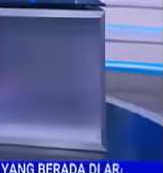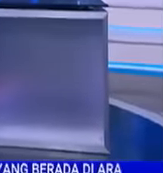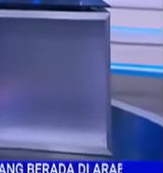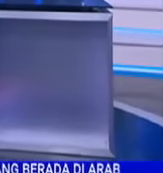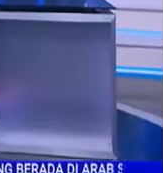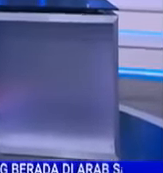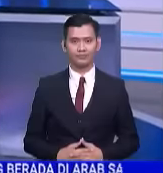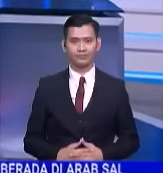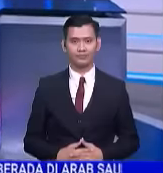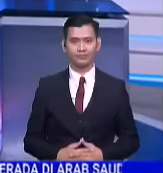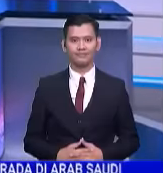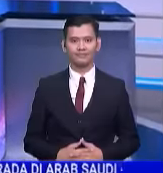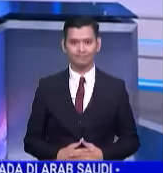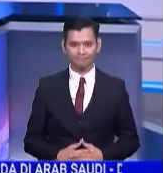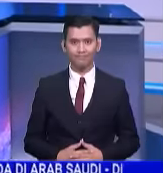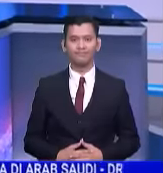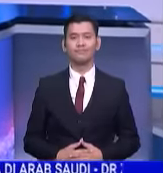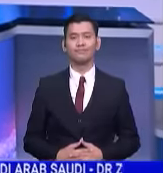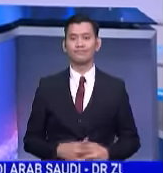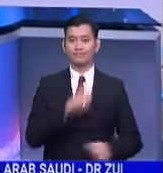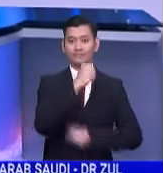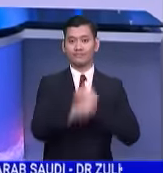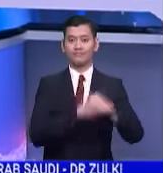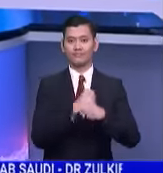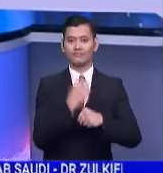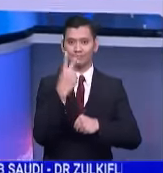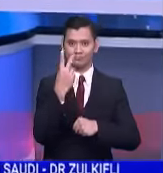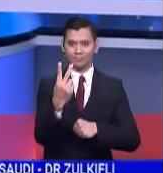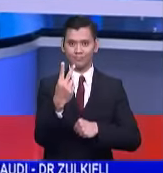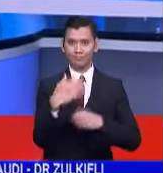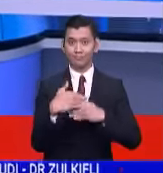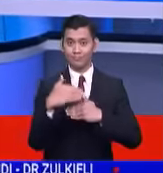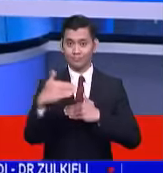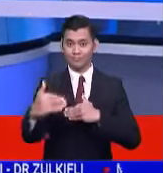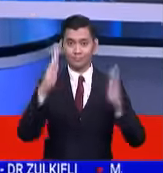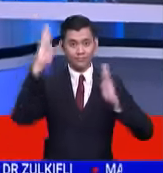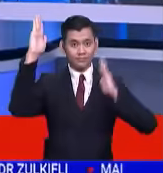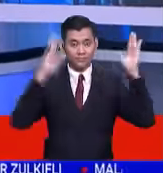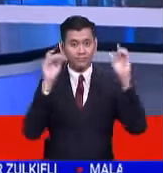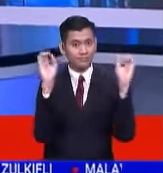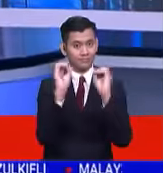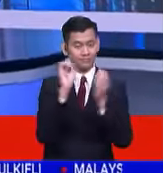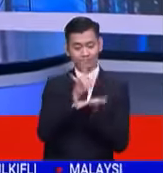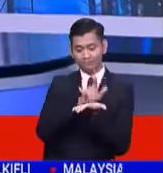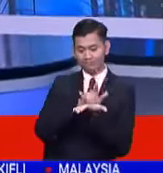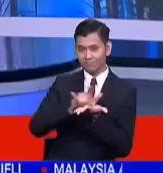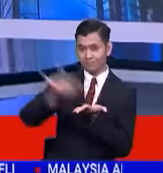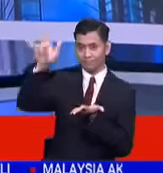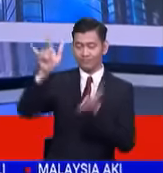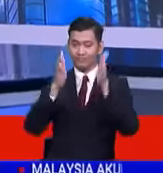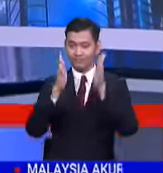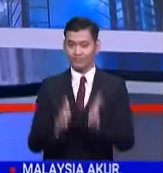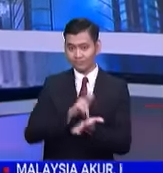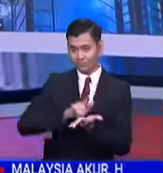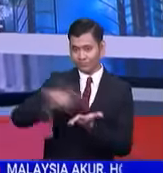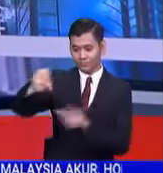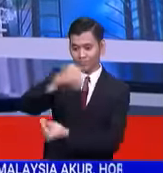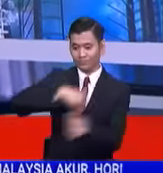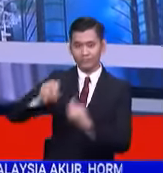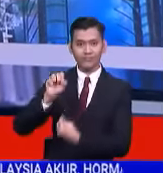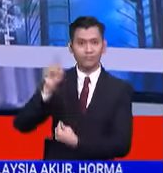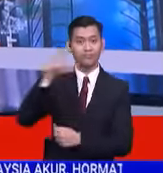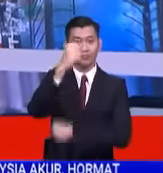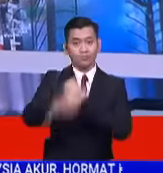Assalamualaikum, salam sejahtera. Buat tahun kedua berturut-turut, Malaysia tidak akan menghantar jemaah untuk menunaikan haji tahun